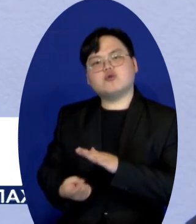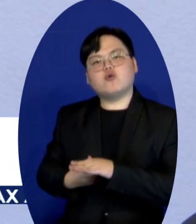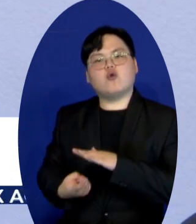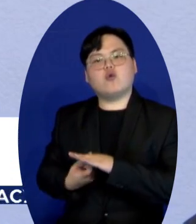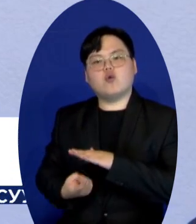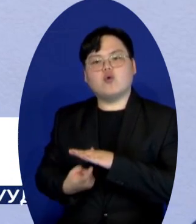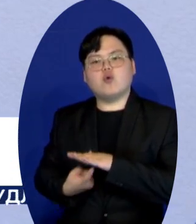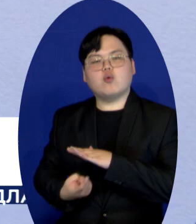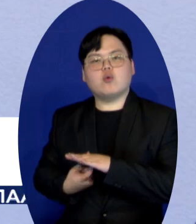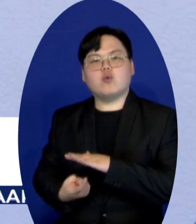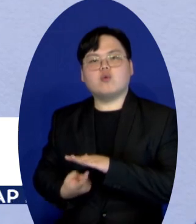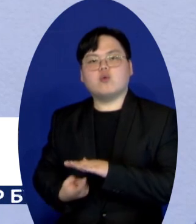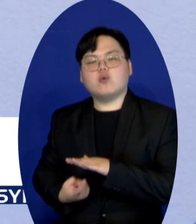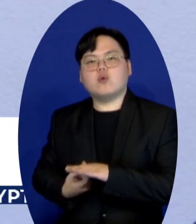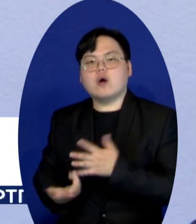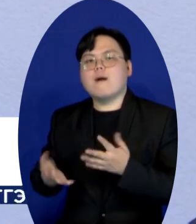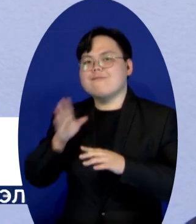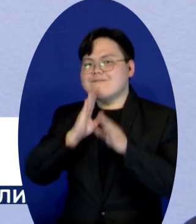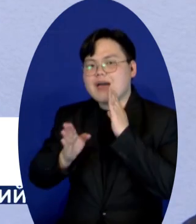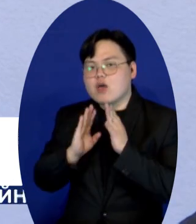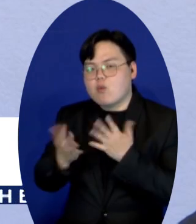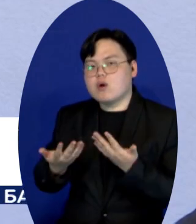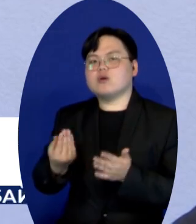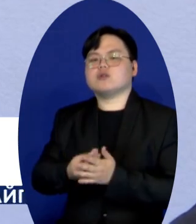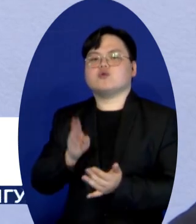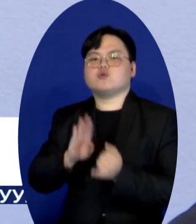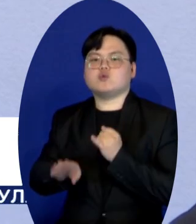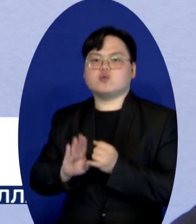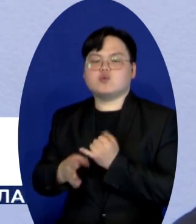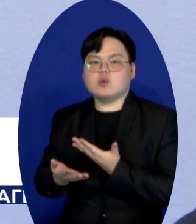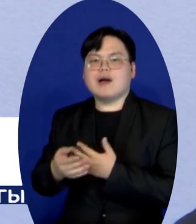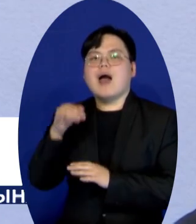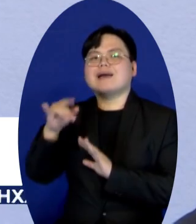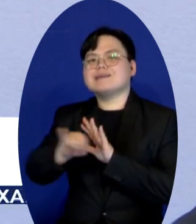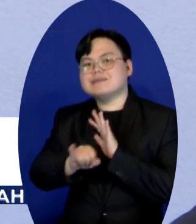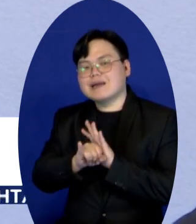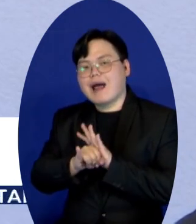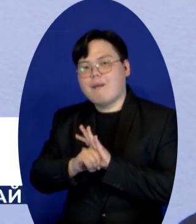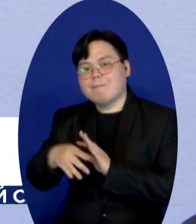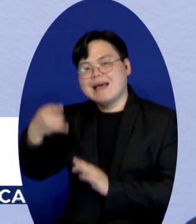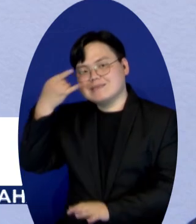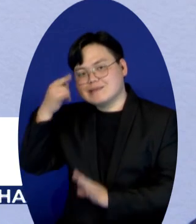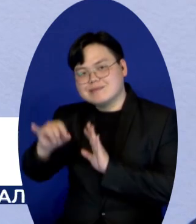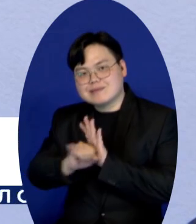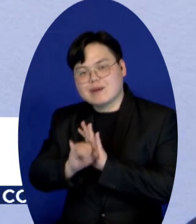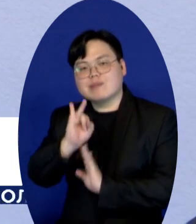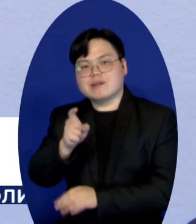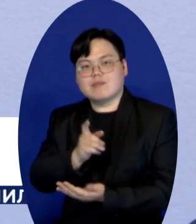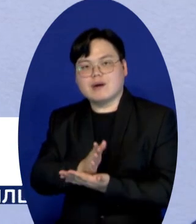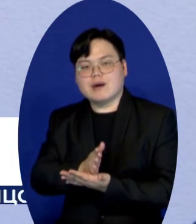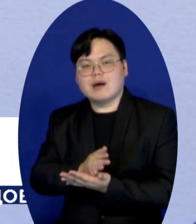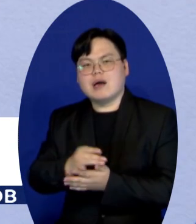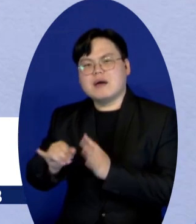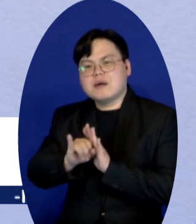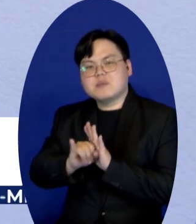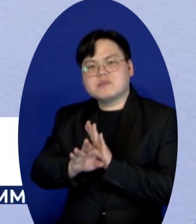одоо Facebook платформоос гадна сүүлийн жилүүдэд бол хүүхдүүд Instagram-ыг их хэрглэж байна. Instagram дээр ямар